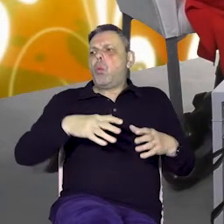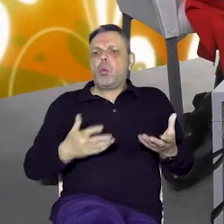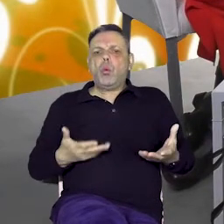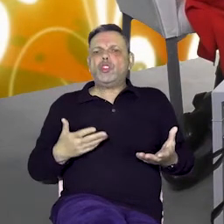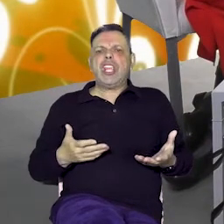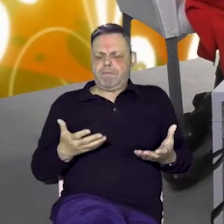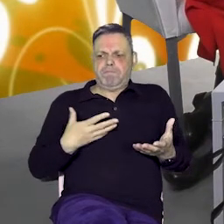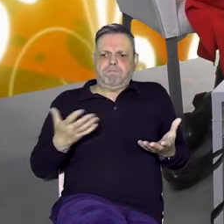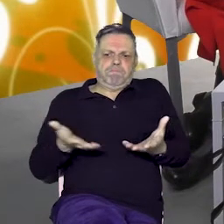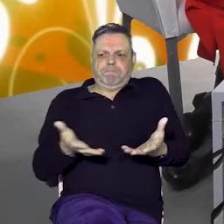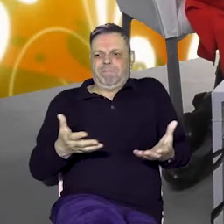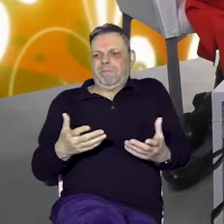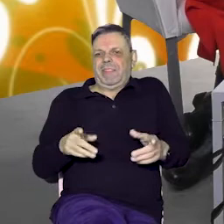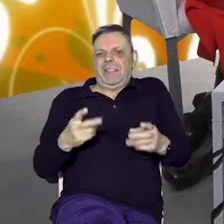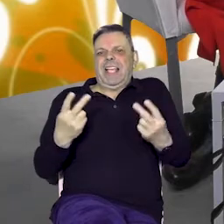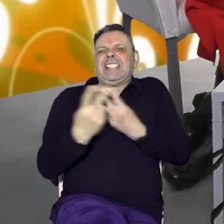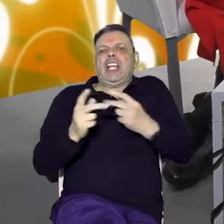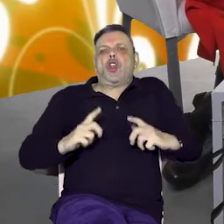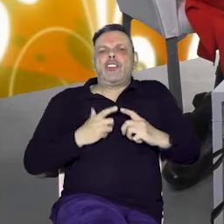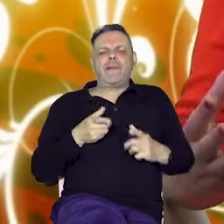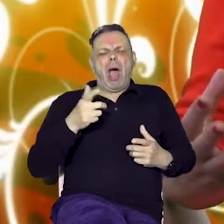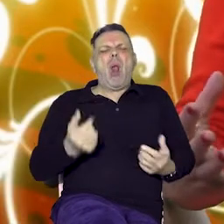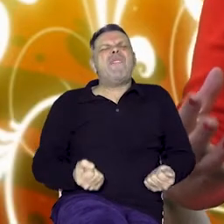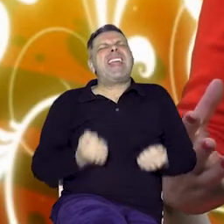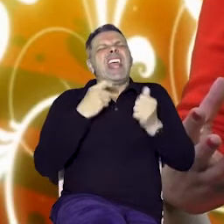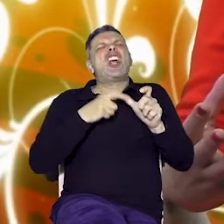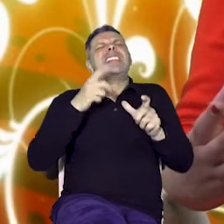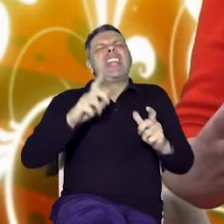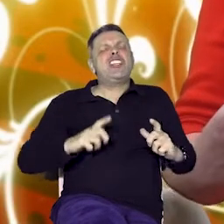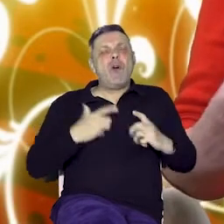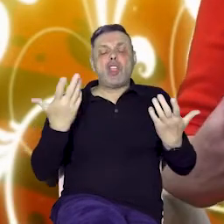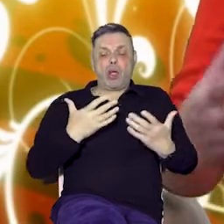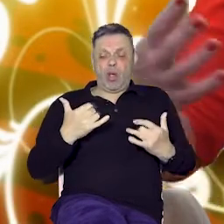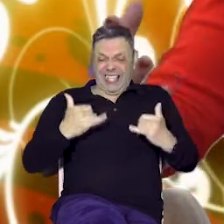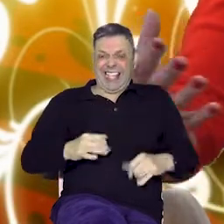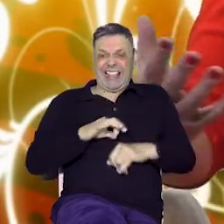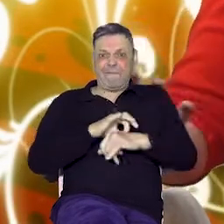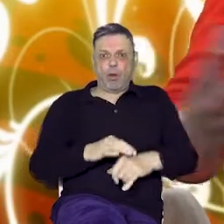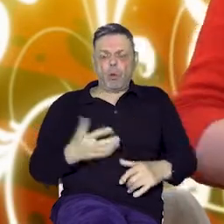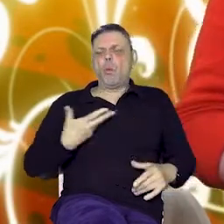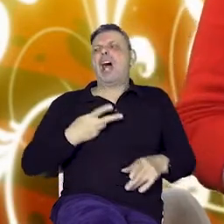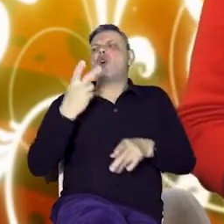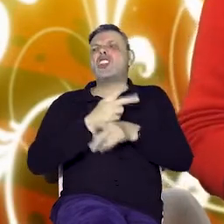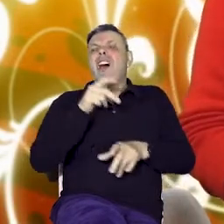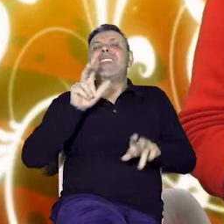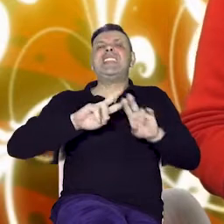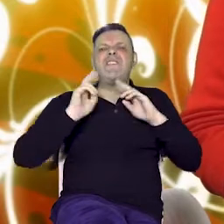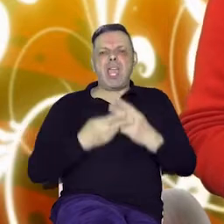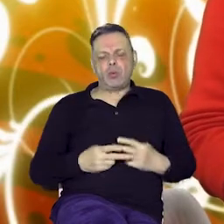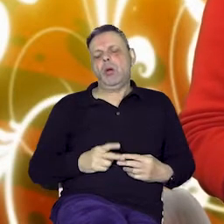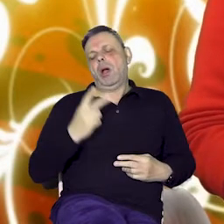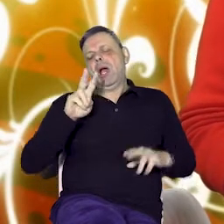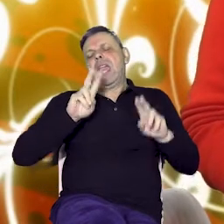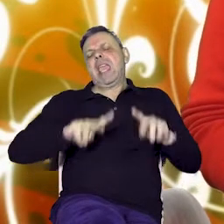povučemo. Ali mislim da jedan ovaj težak stil života koji se u ovom trenutku vodi u našoj zemlji, u svijetu, sigurno ima utjecaja.